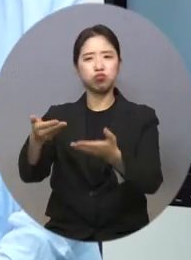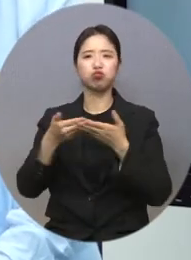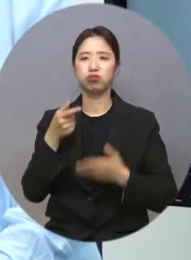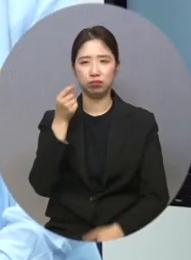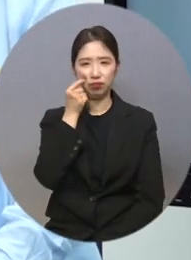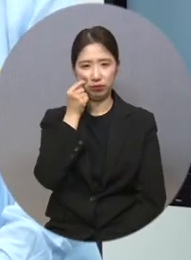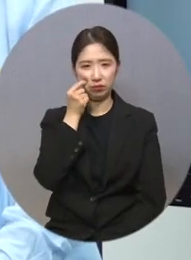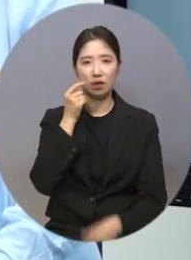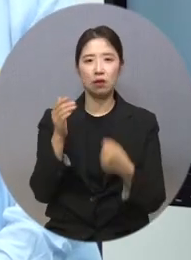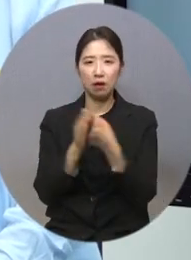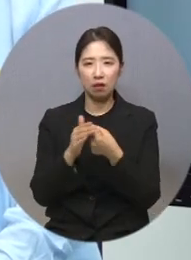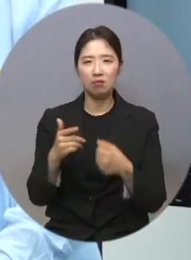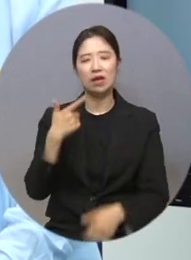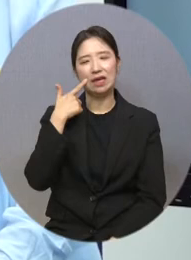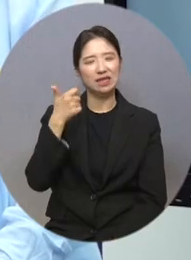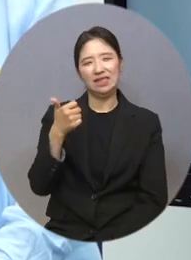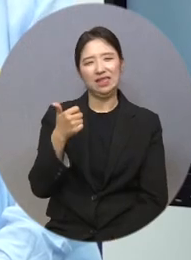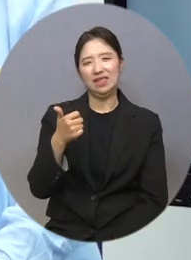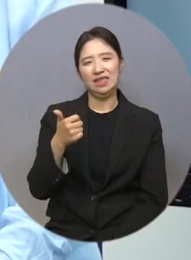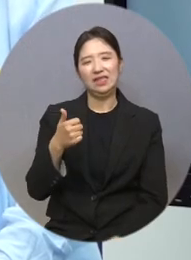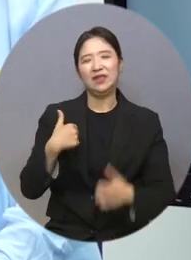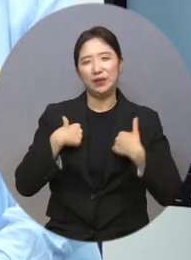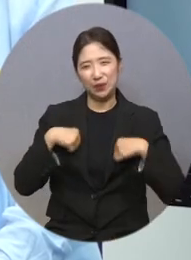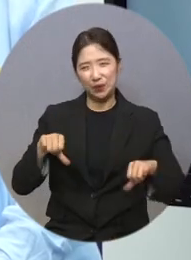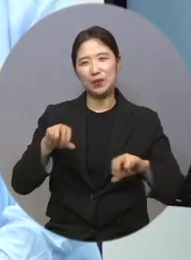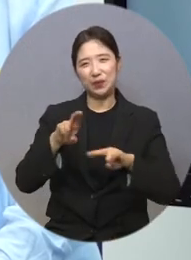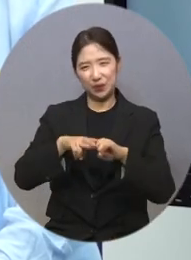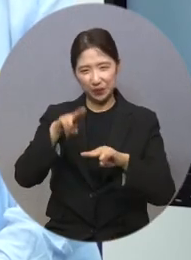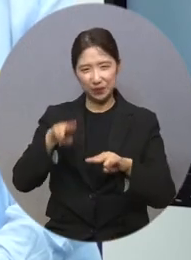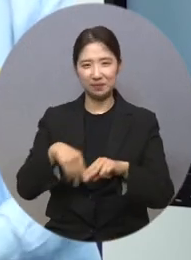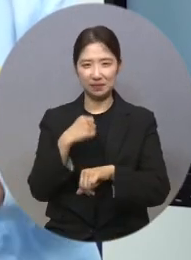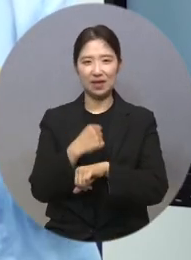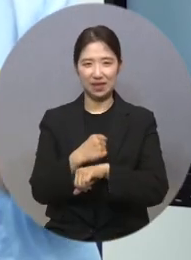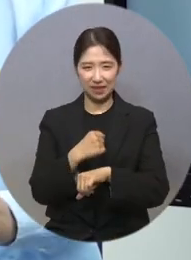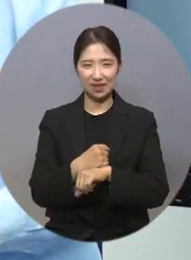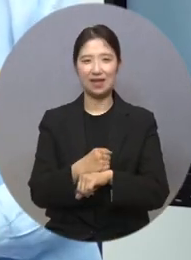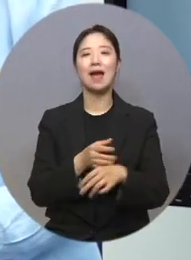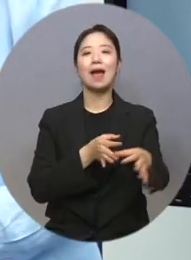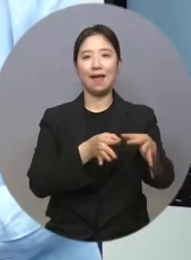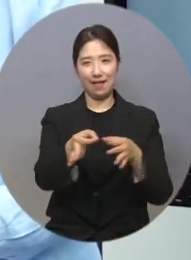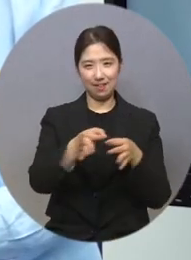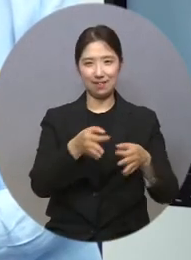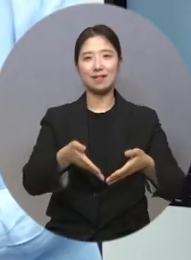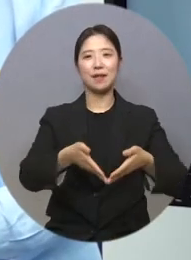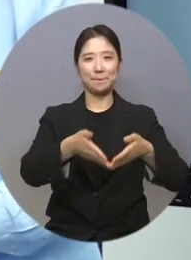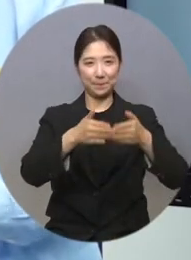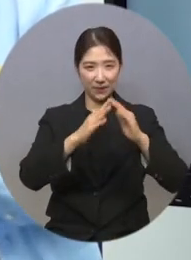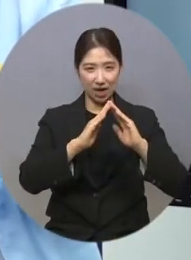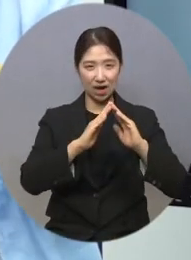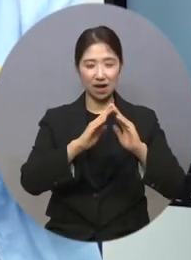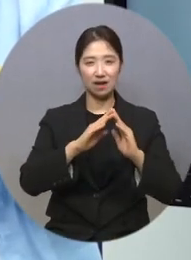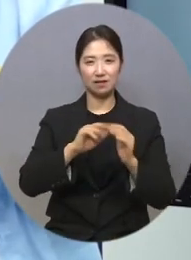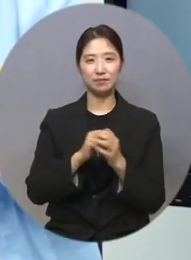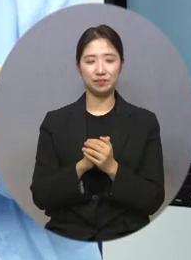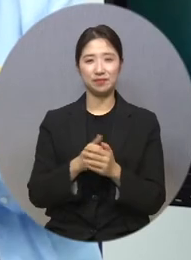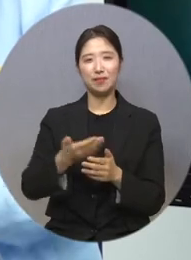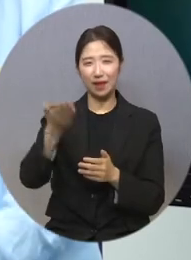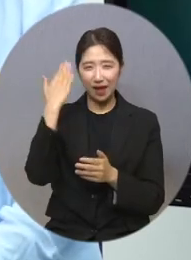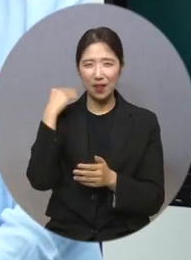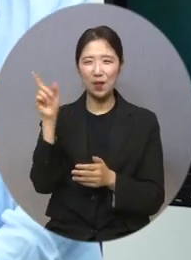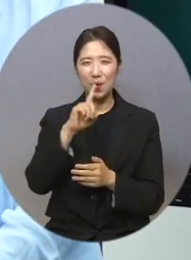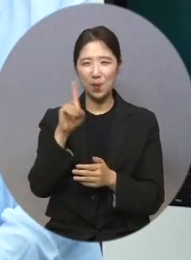못했어요. 그래서 아버지가 언젠가는 그만둬야 되겠다 하시고 가게를 하나 차리셨어요. 그리고는 이제